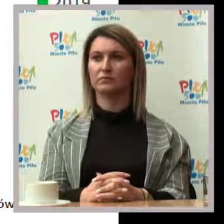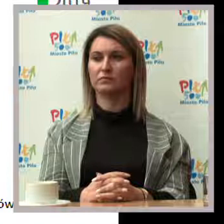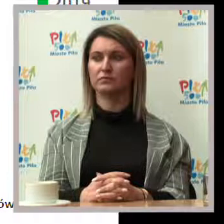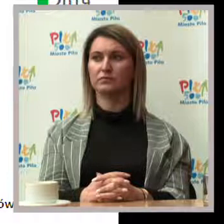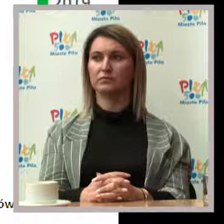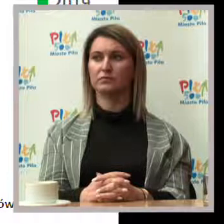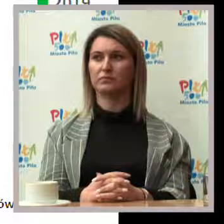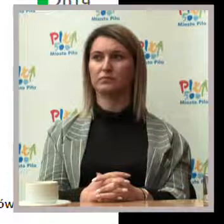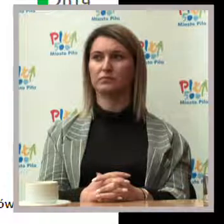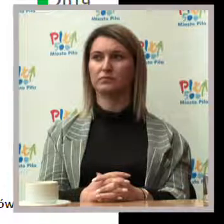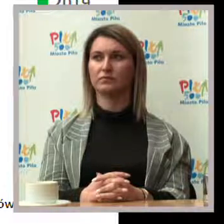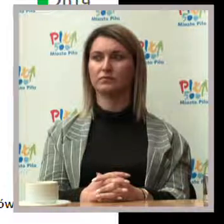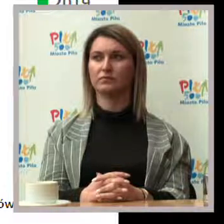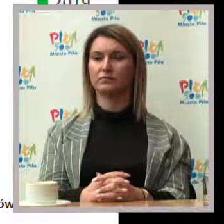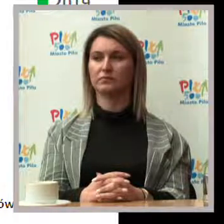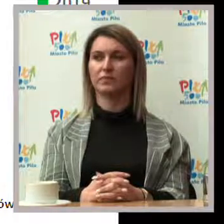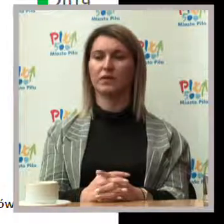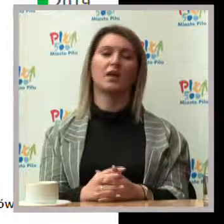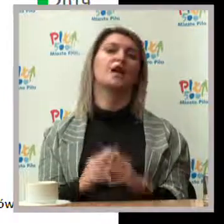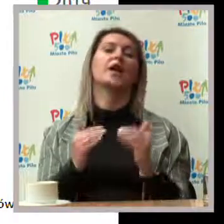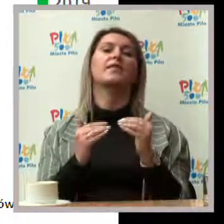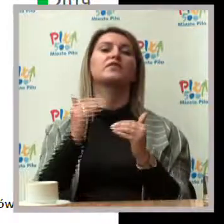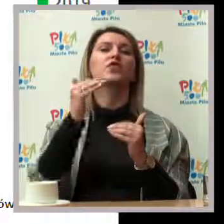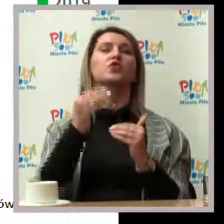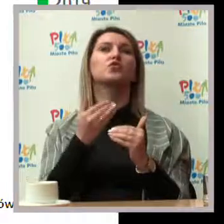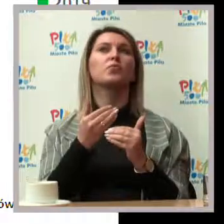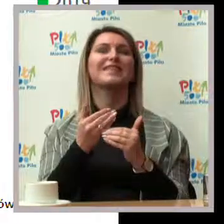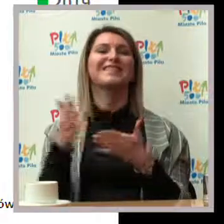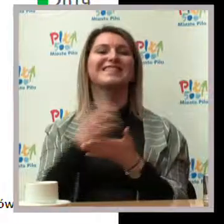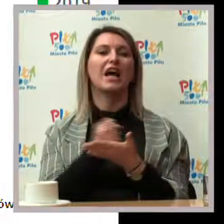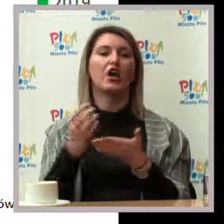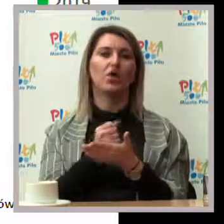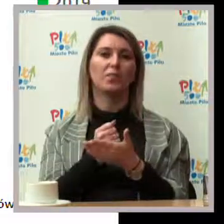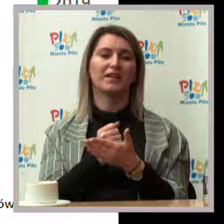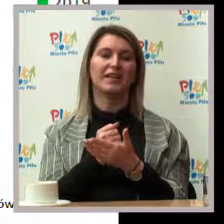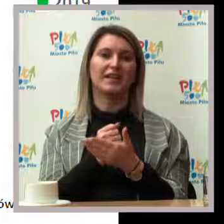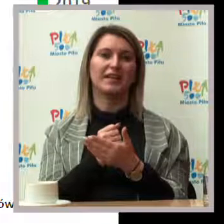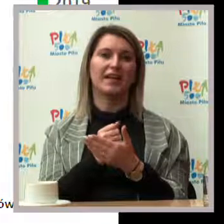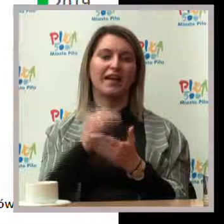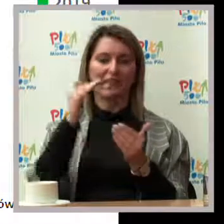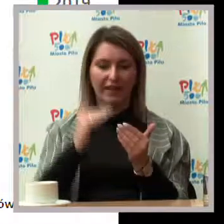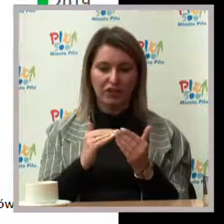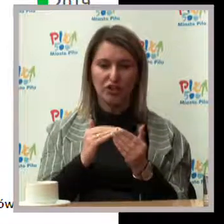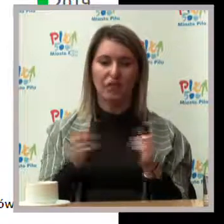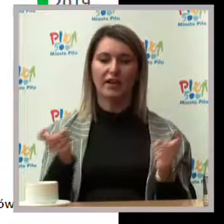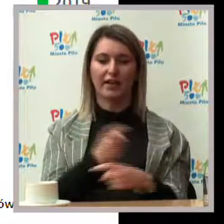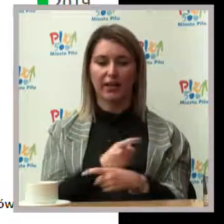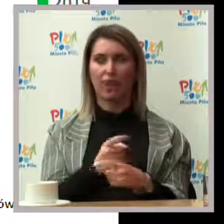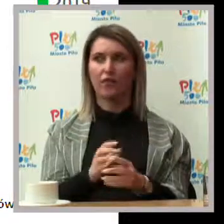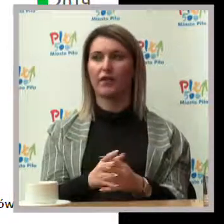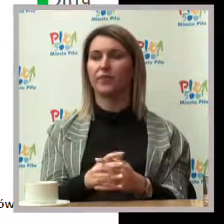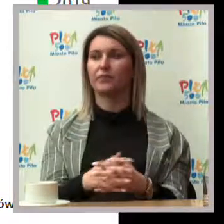dotyczą wzrostu najniższej krajowej, a także biorą się również z wartości